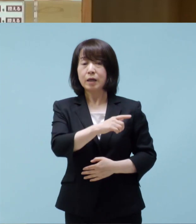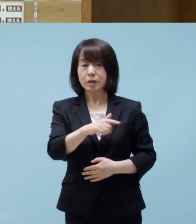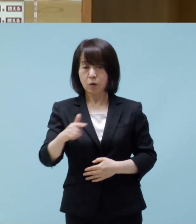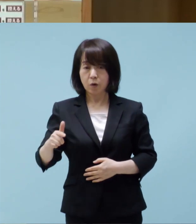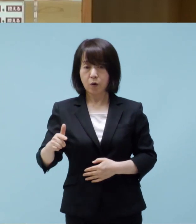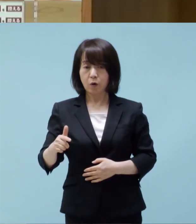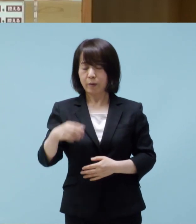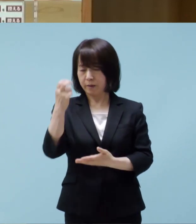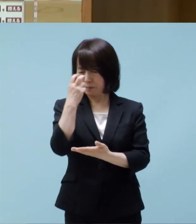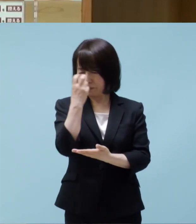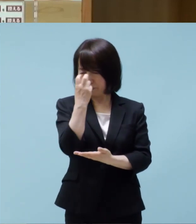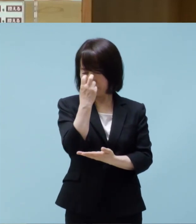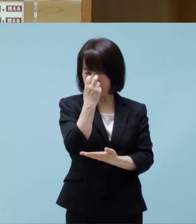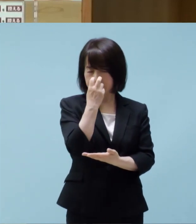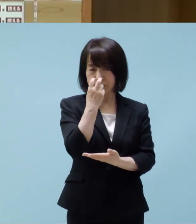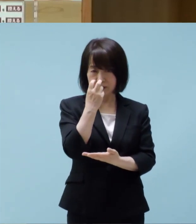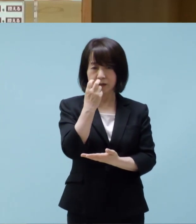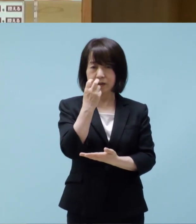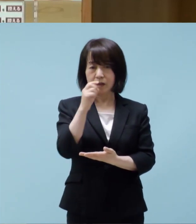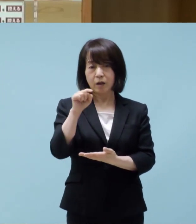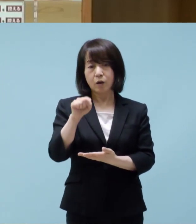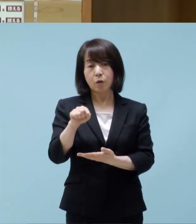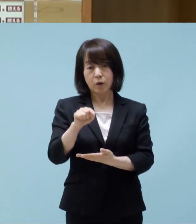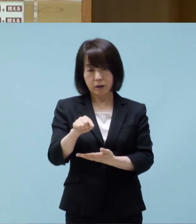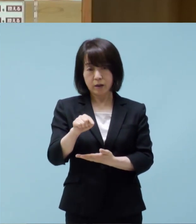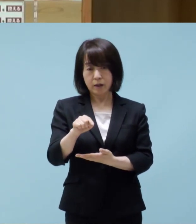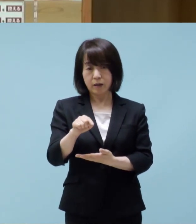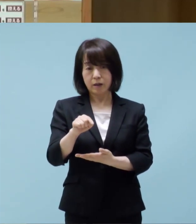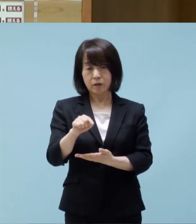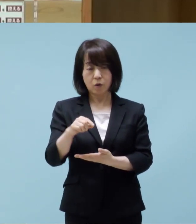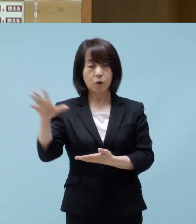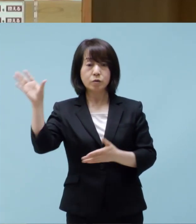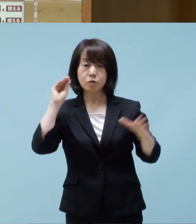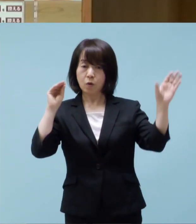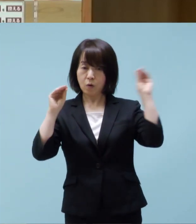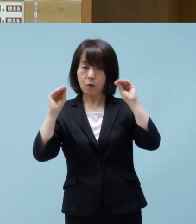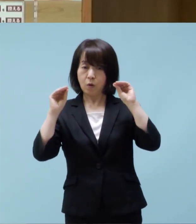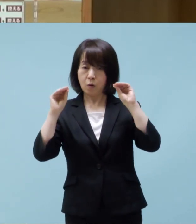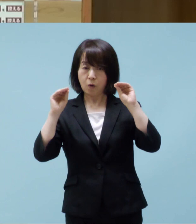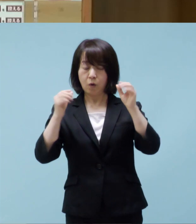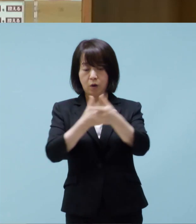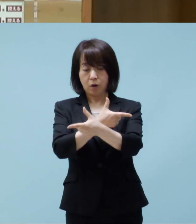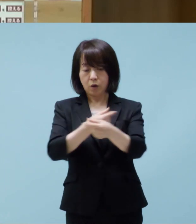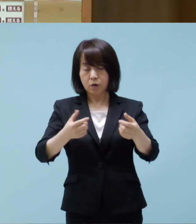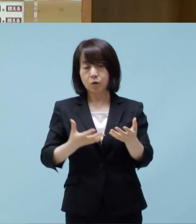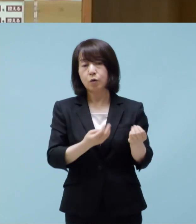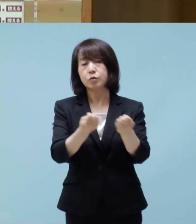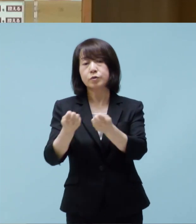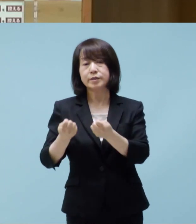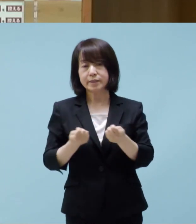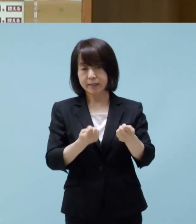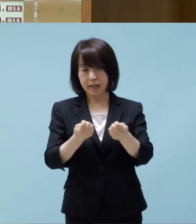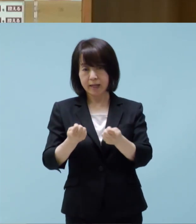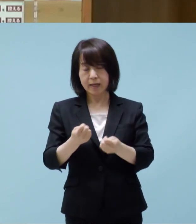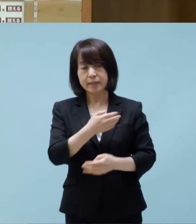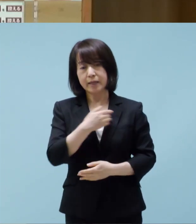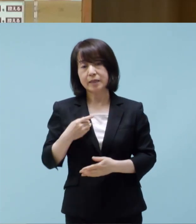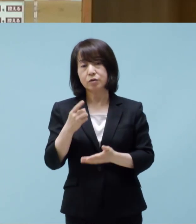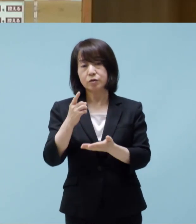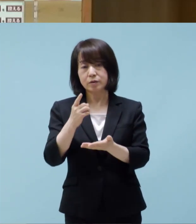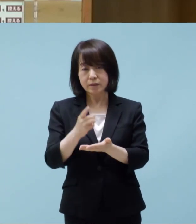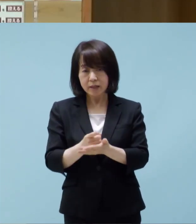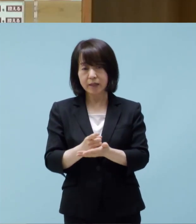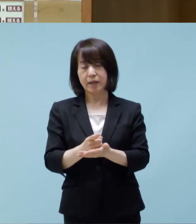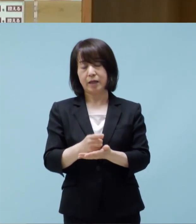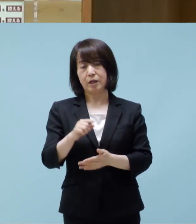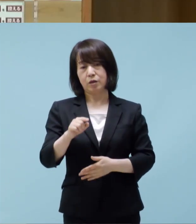得た情報ですね、共有をして、できる限りそういったリスクを下げていくということを、これ徹